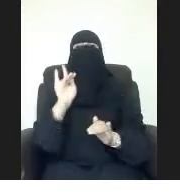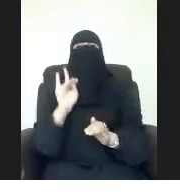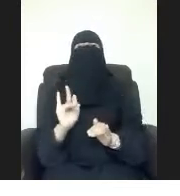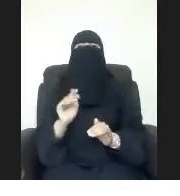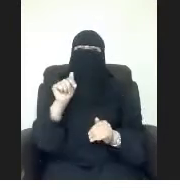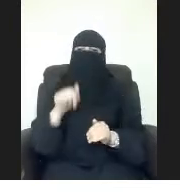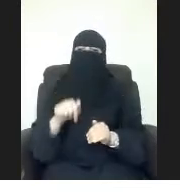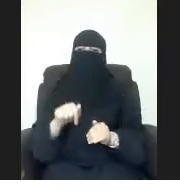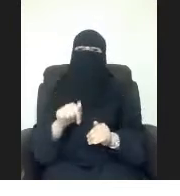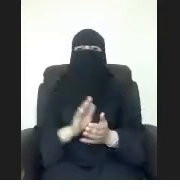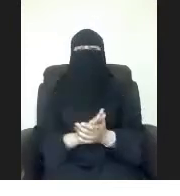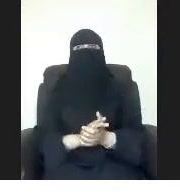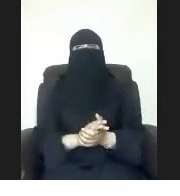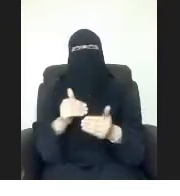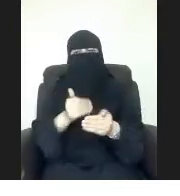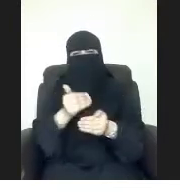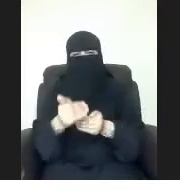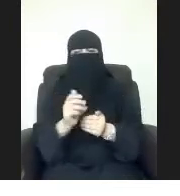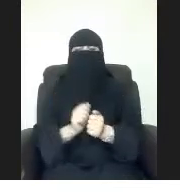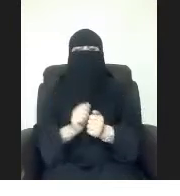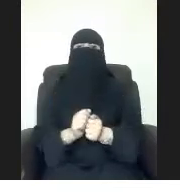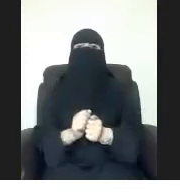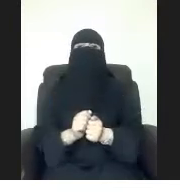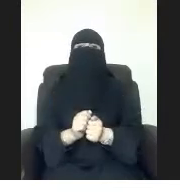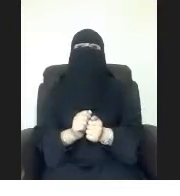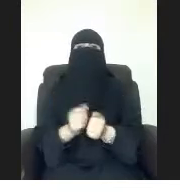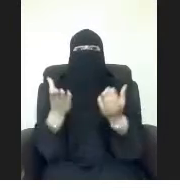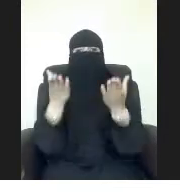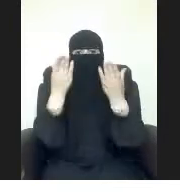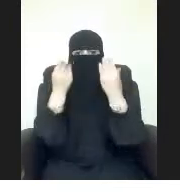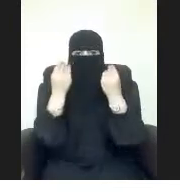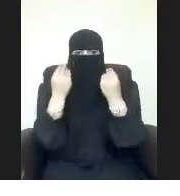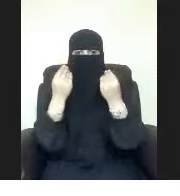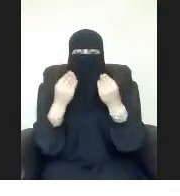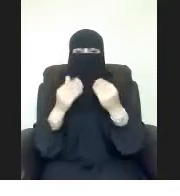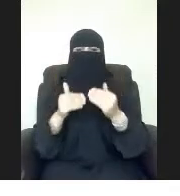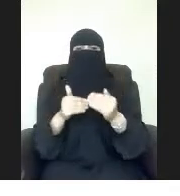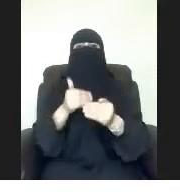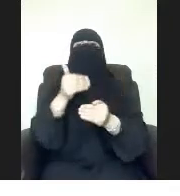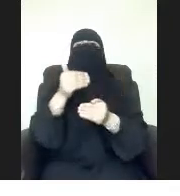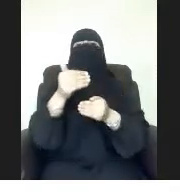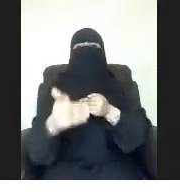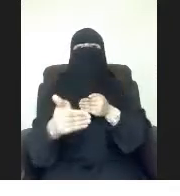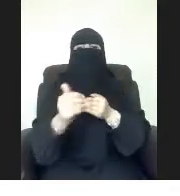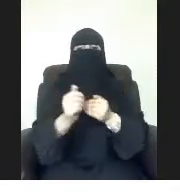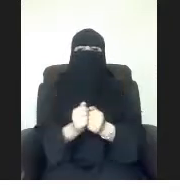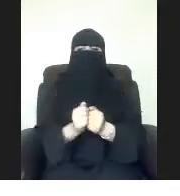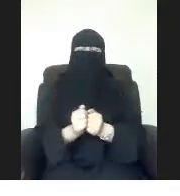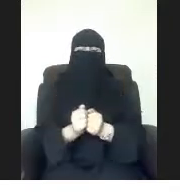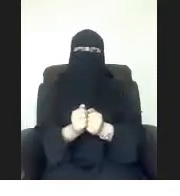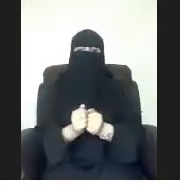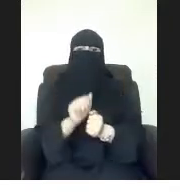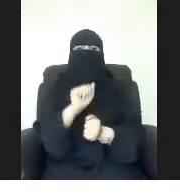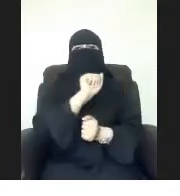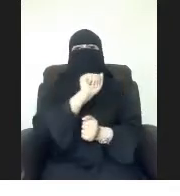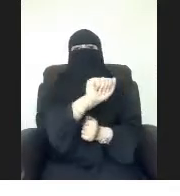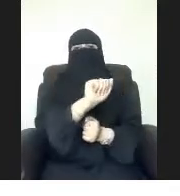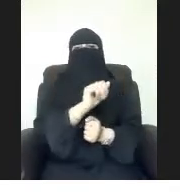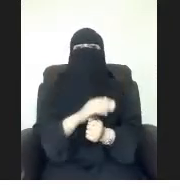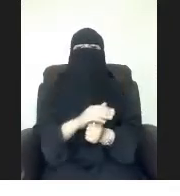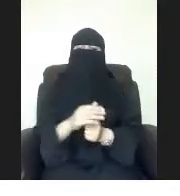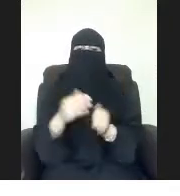منذ منتصف القرن 19 1840 تقريبا من خلال